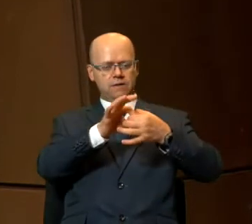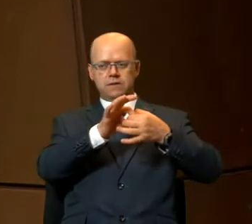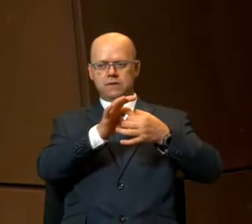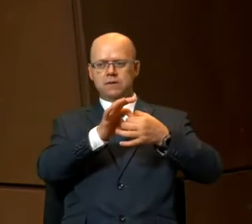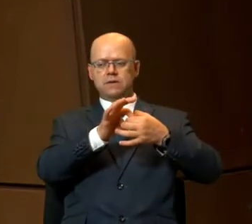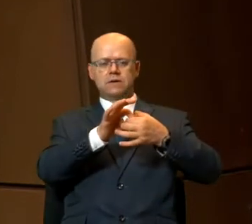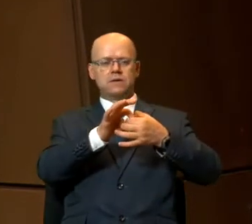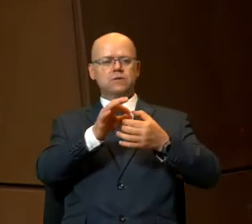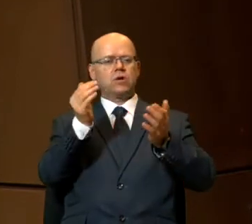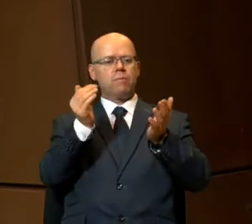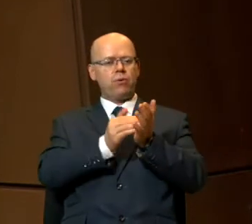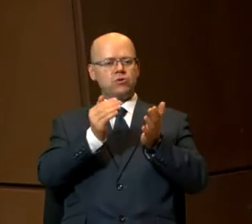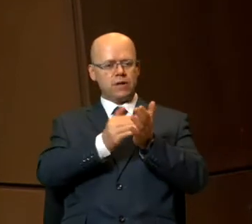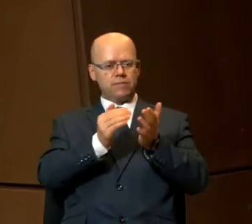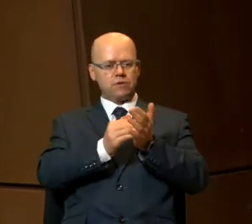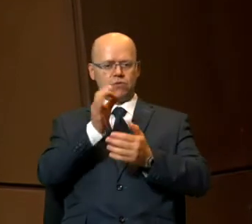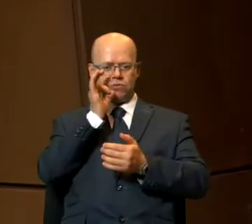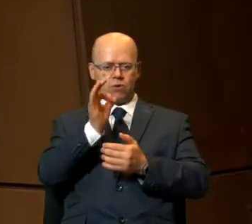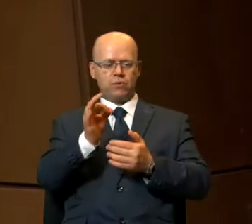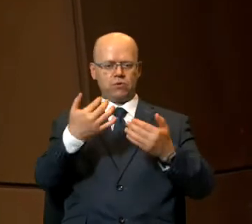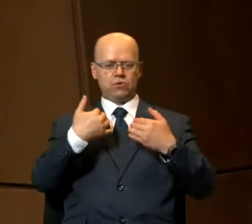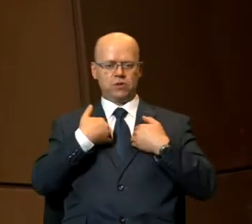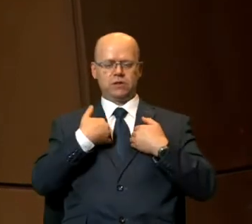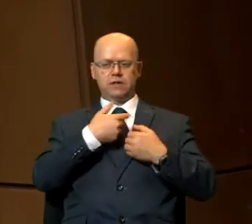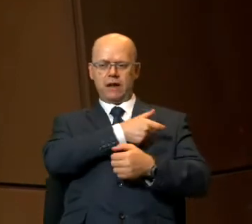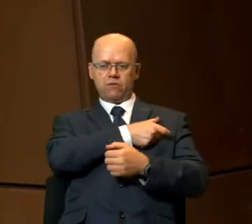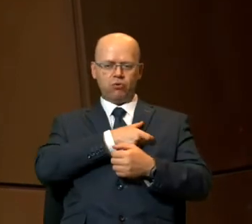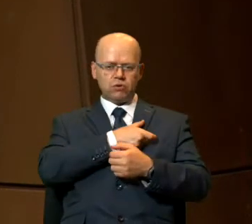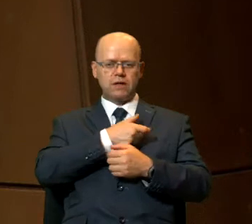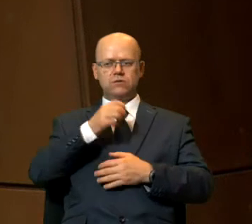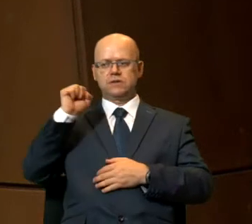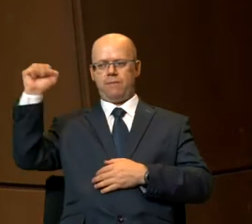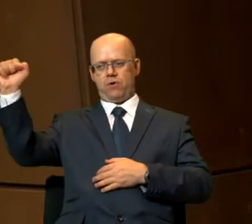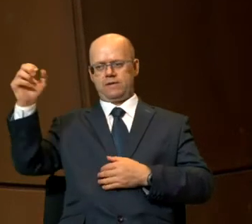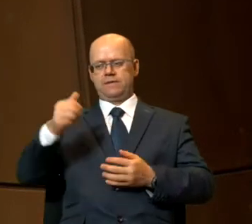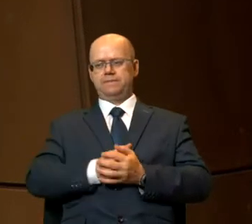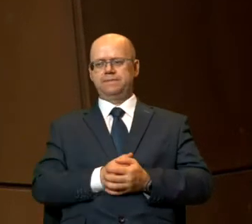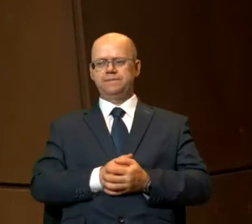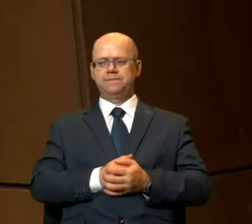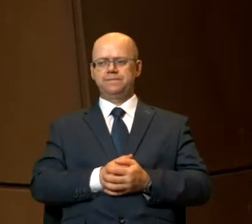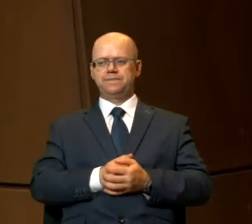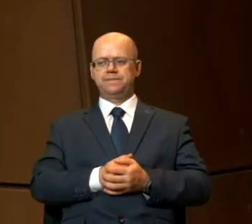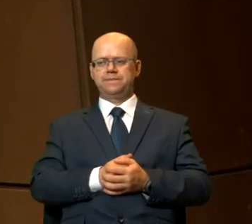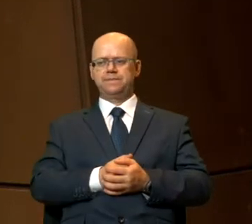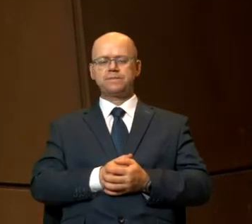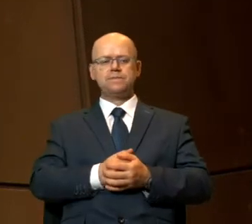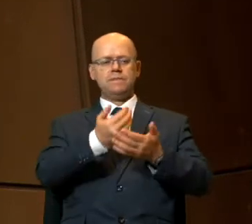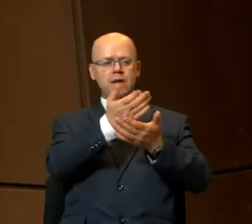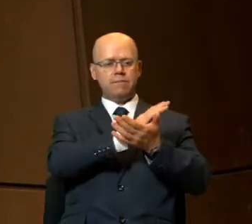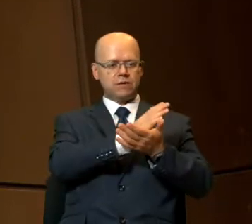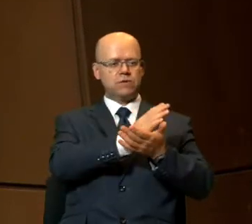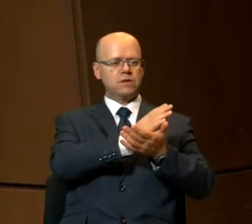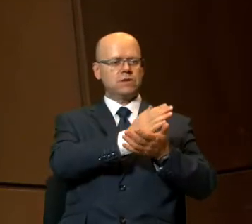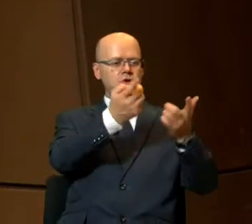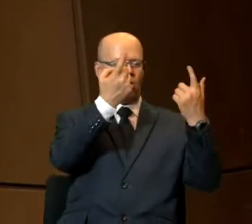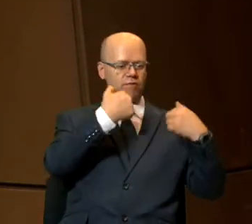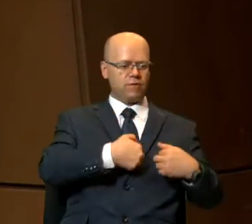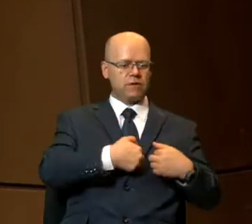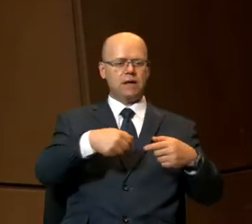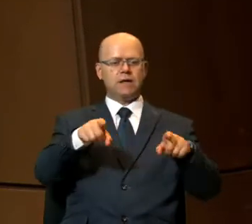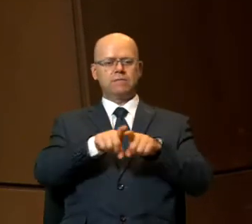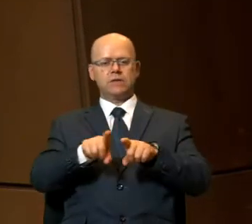dobrego życia, dla dobrej demokracji, dla solidarności pomiędzy obywatelami, ale również